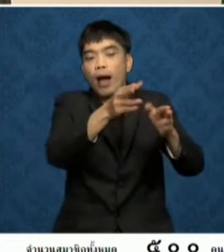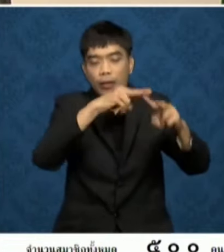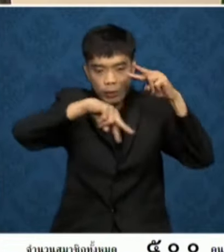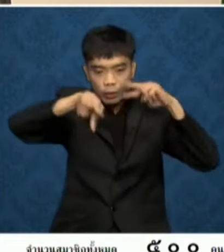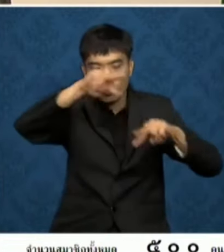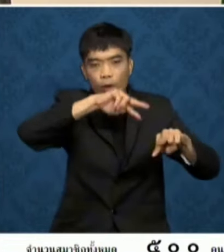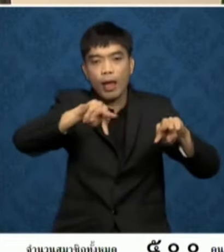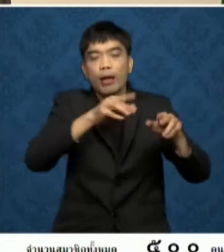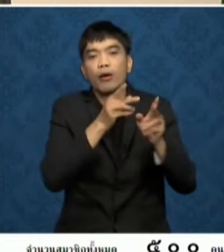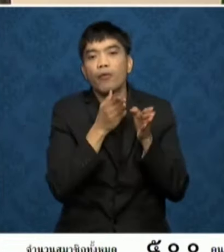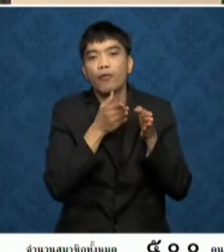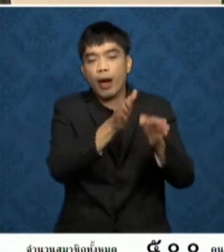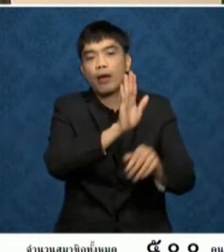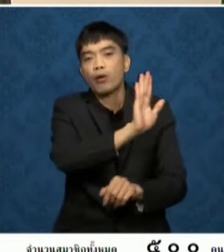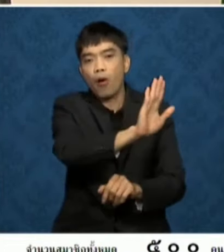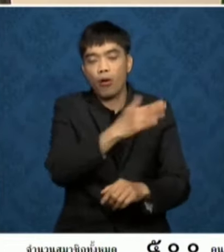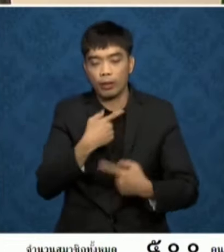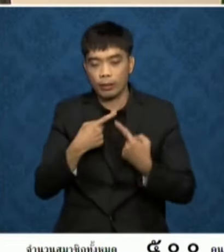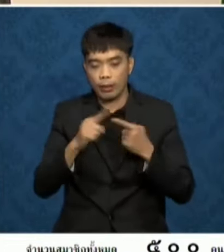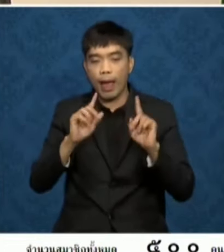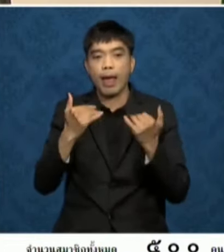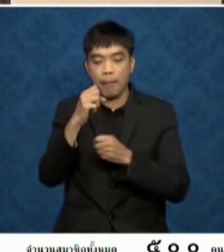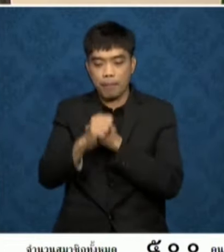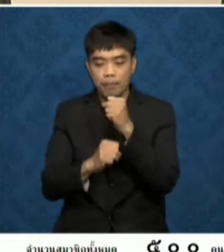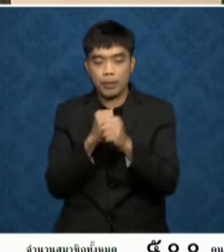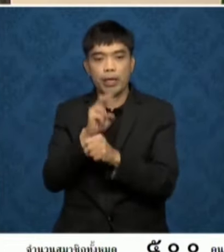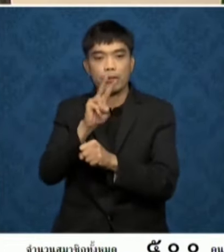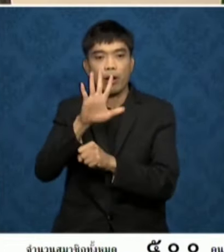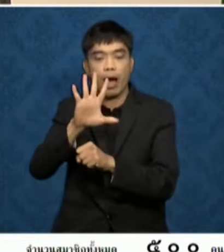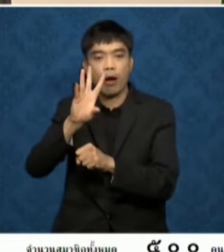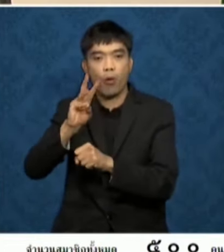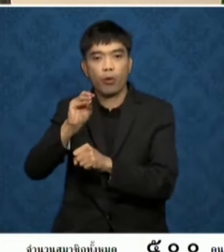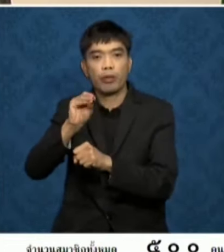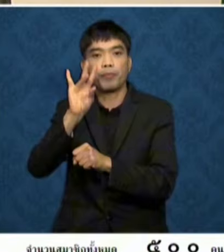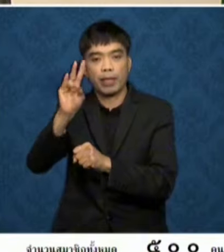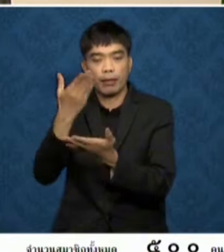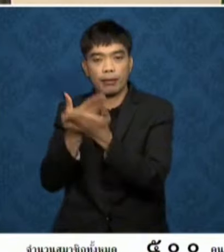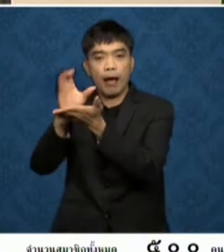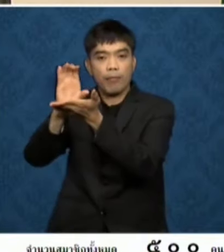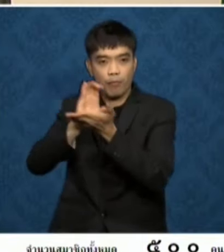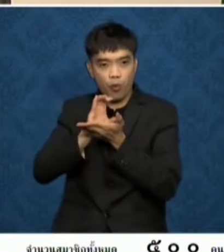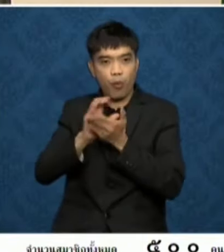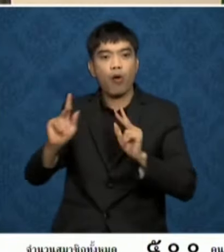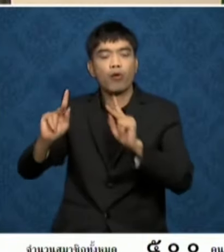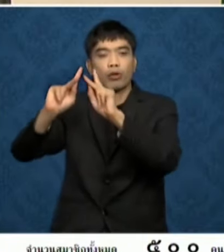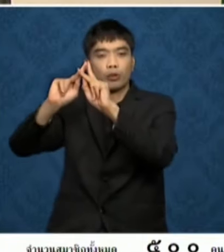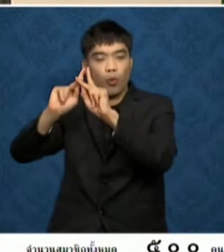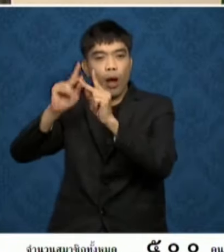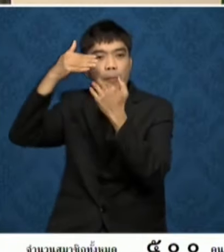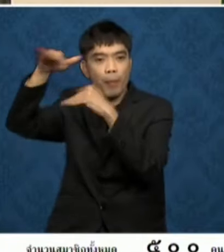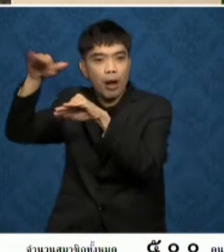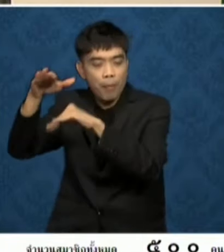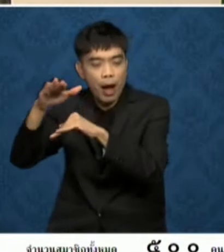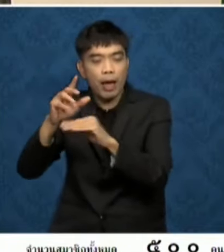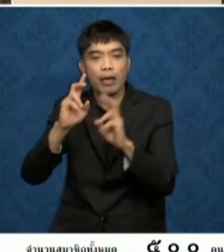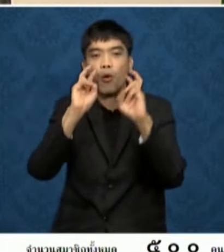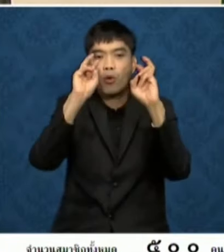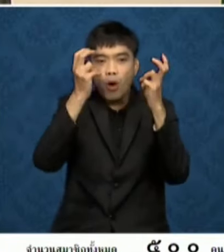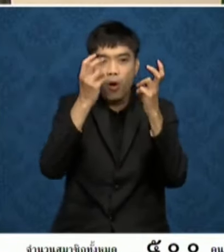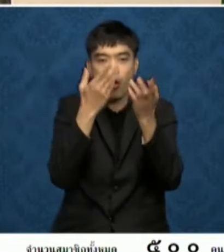แต่ที่ฉันเรียนว่าในส่วนของงบประมาณปี2567ในส่วนของกระทรวงพาณิชย์ไม่ได้มีงบประมาณในโครงการจำนำข้าวนี้